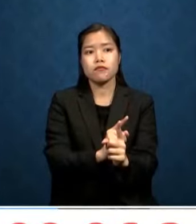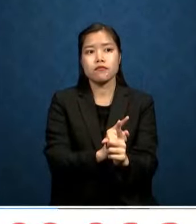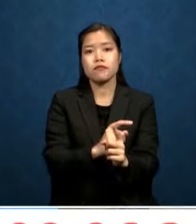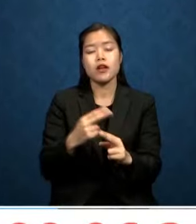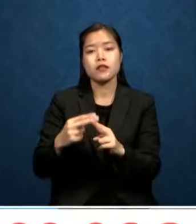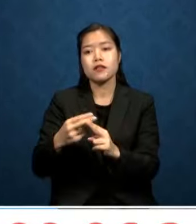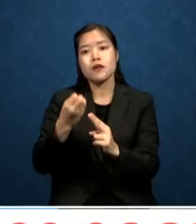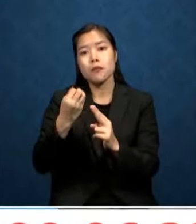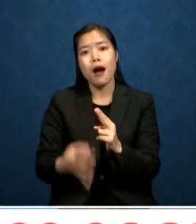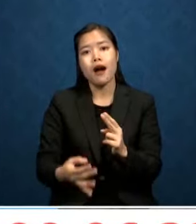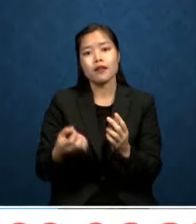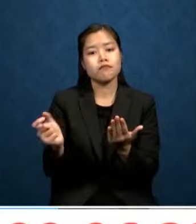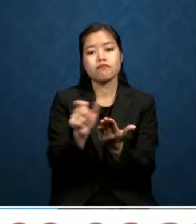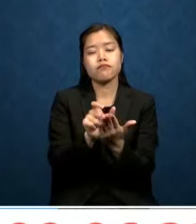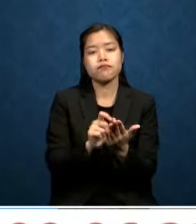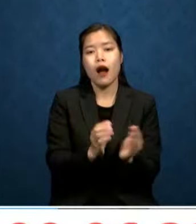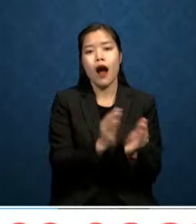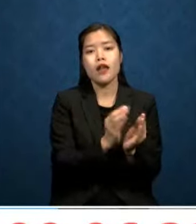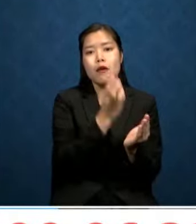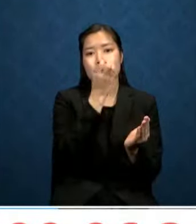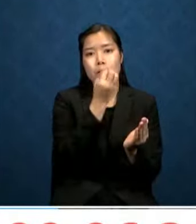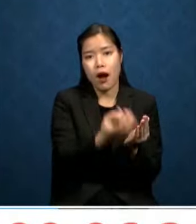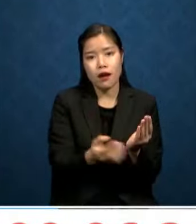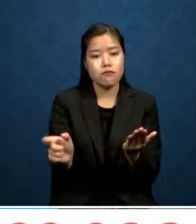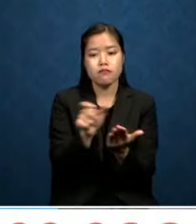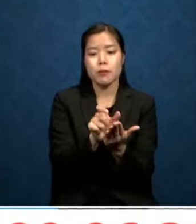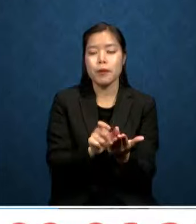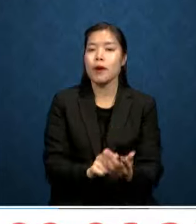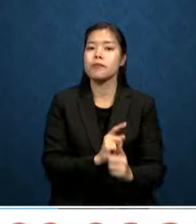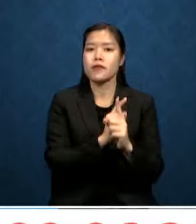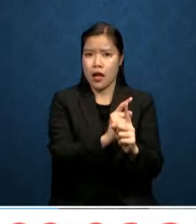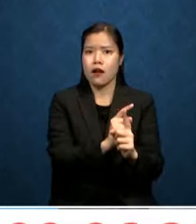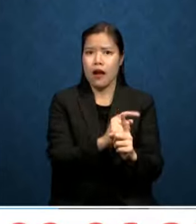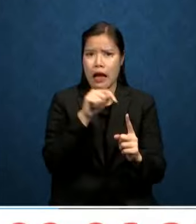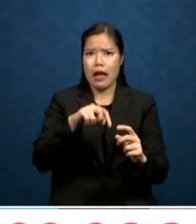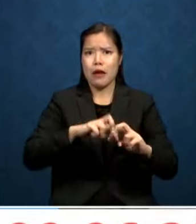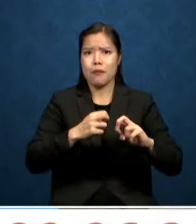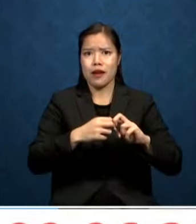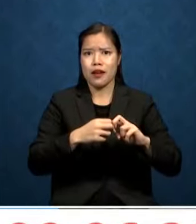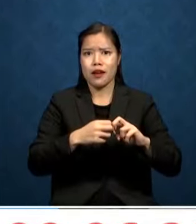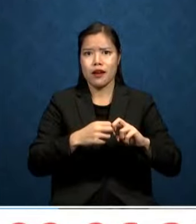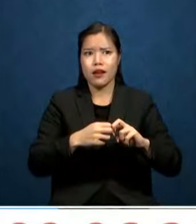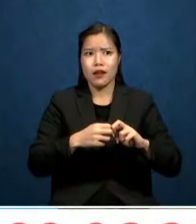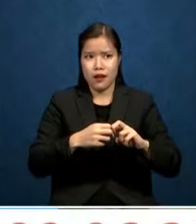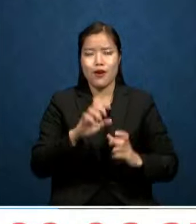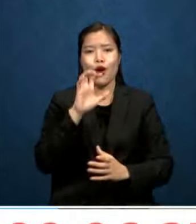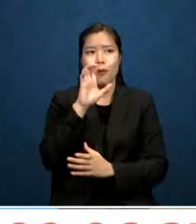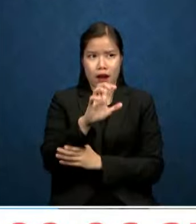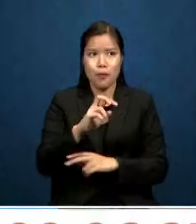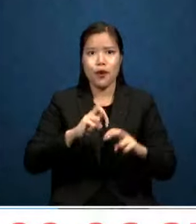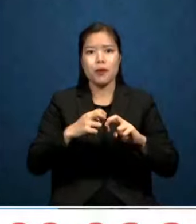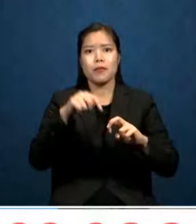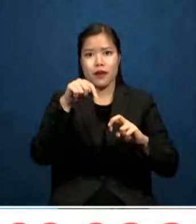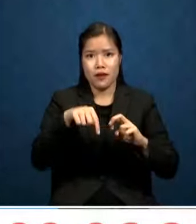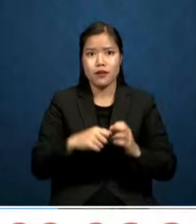ครที่มีเสียงข้างมากก็จะไปทางนั้นซึ่งผมคิดว่าอันเนี้ยมันก็จะเป็นปัญหาละครับแม้ว่าจะมีอยู่ในข้อบังคับมันก็เป็นปัญหาละครับท่านประ